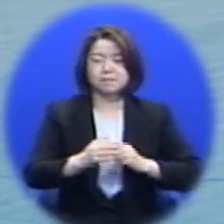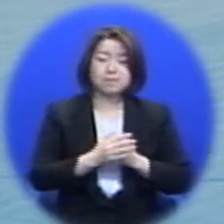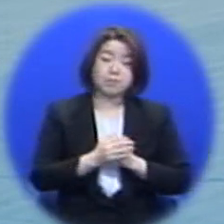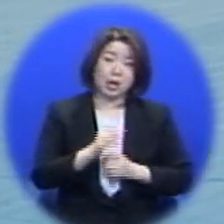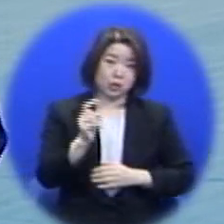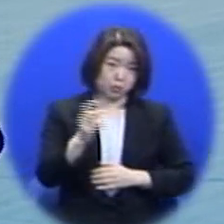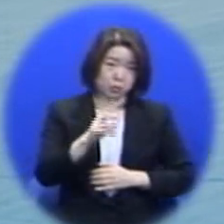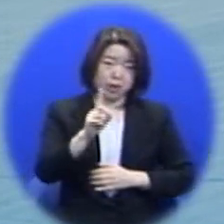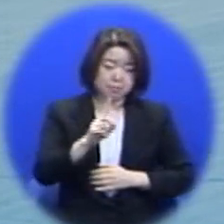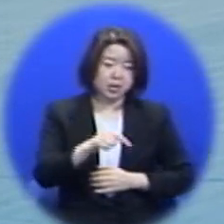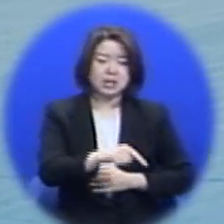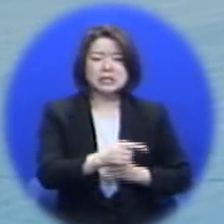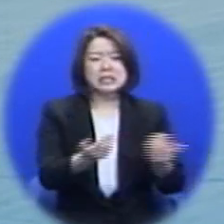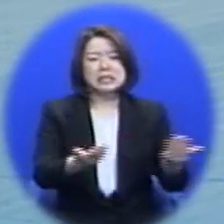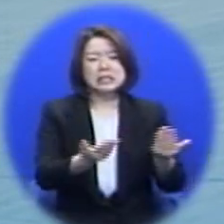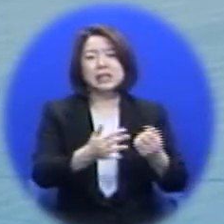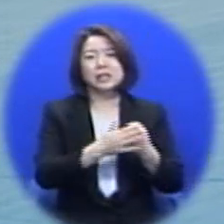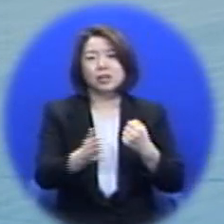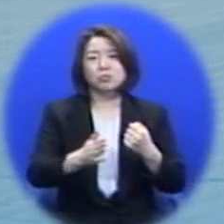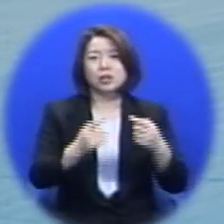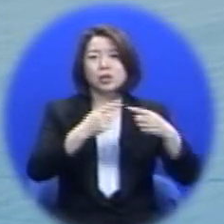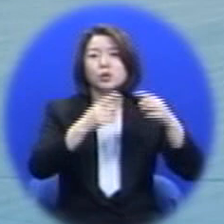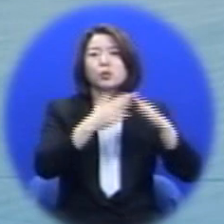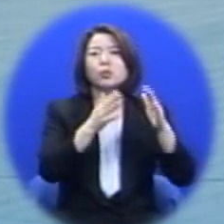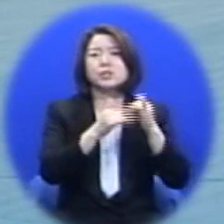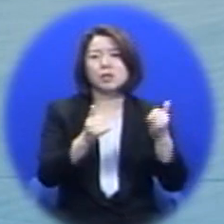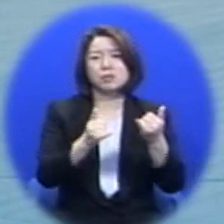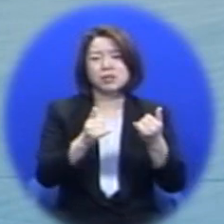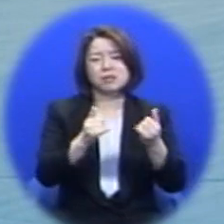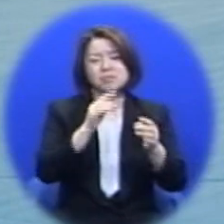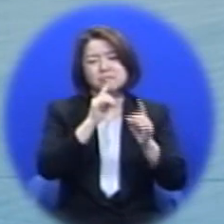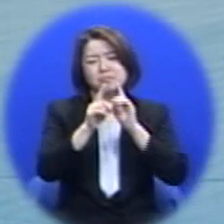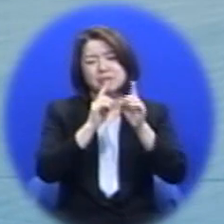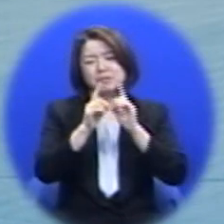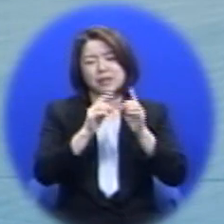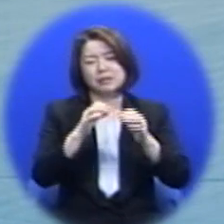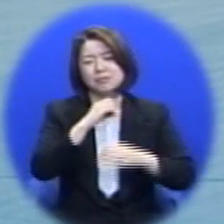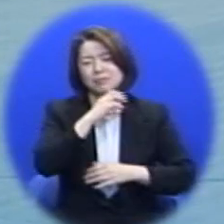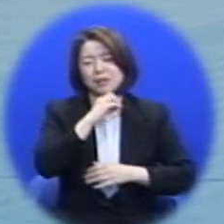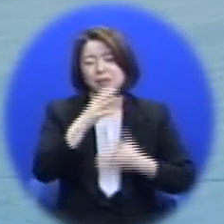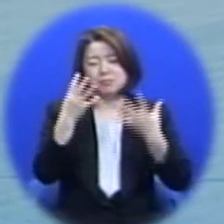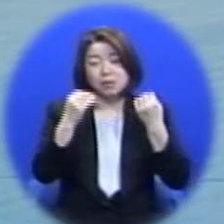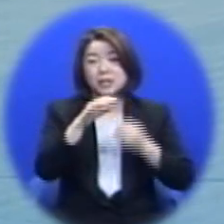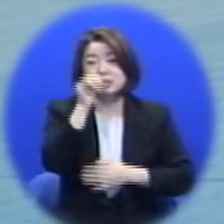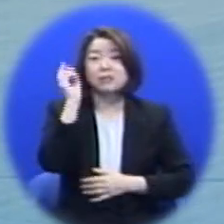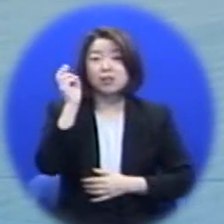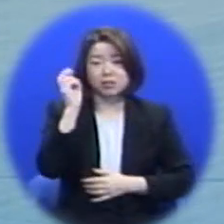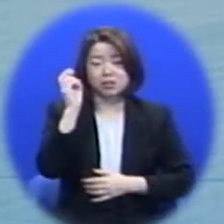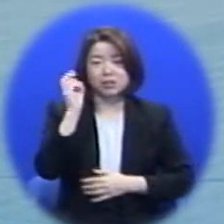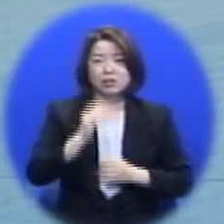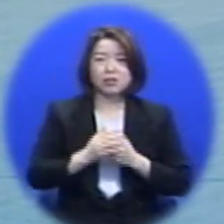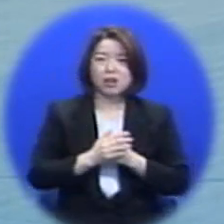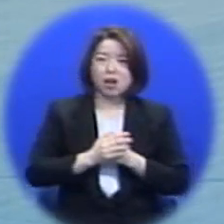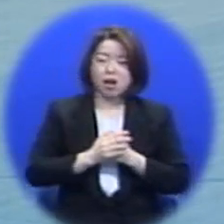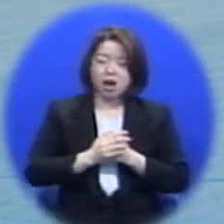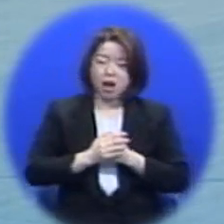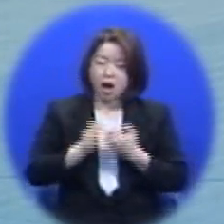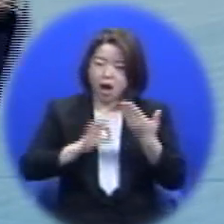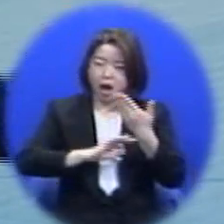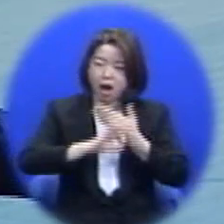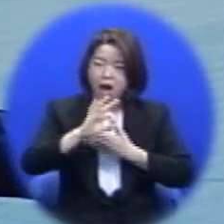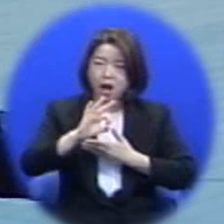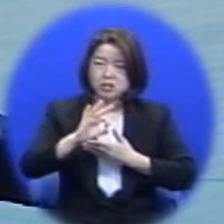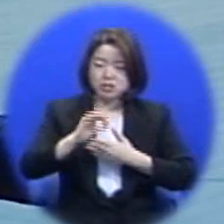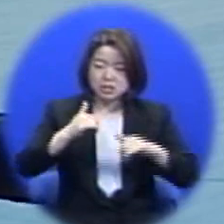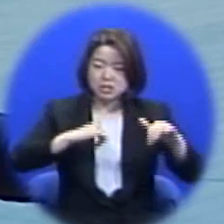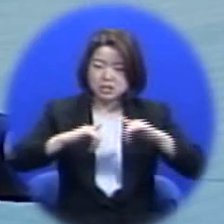한편으로 교인들이 이 일로 인해서 얼마나 말이 많을까? 그런 생각이 들어요. 노숙인들 아침 식사 대접하는 것을